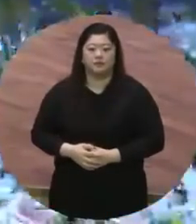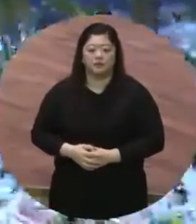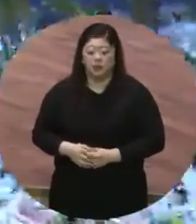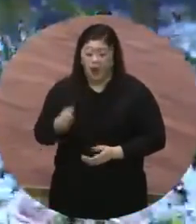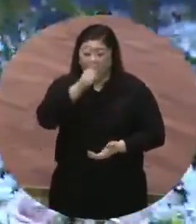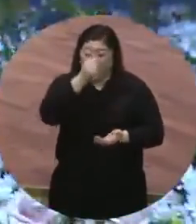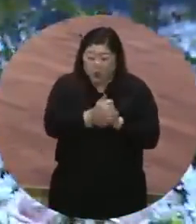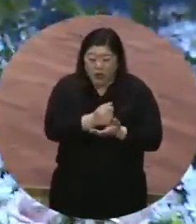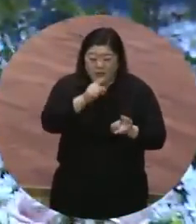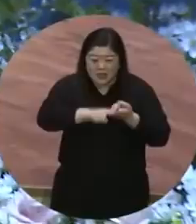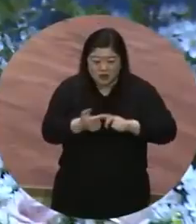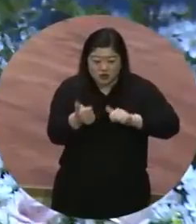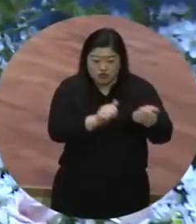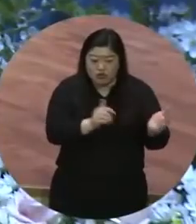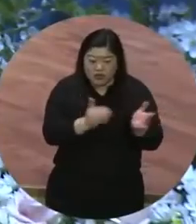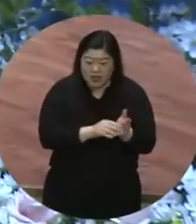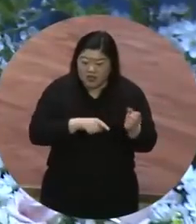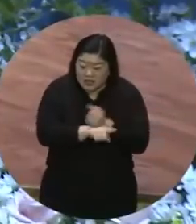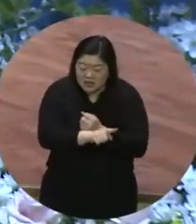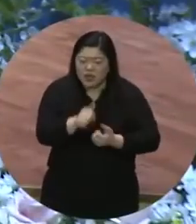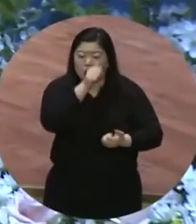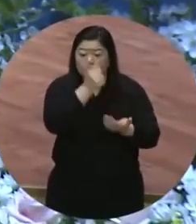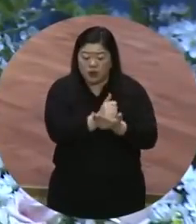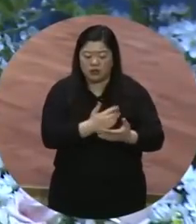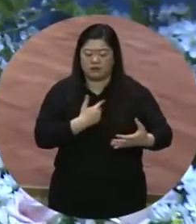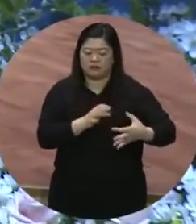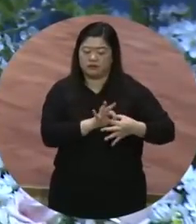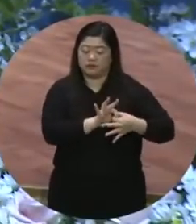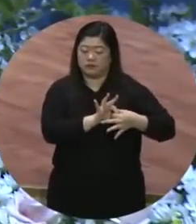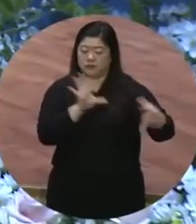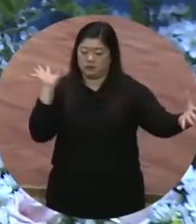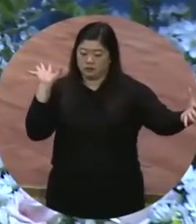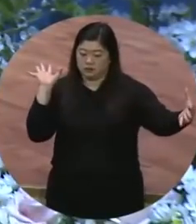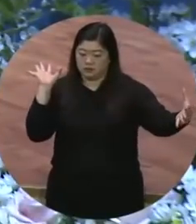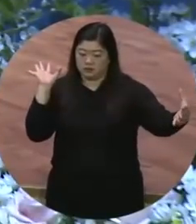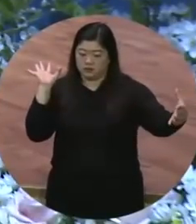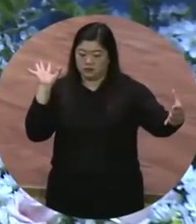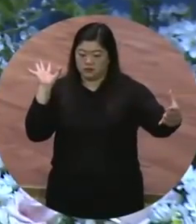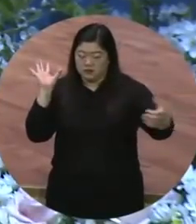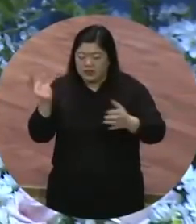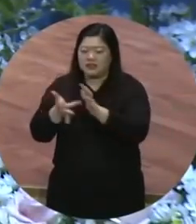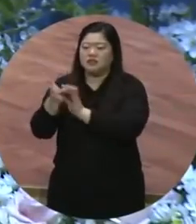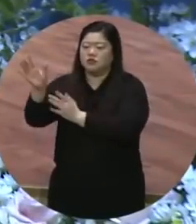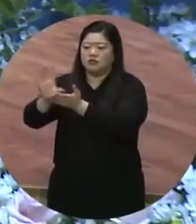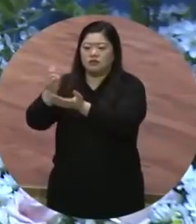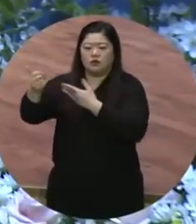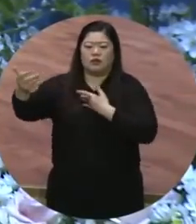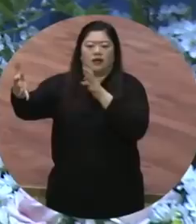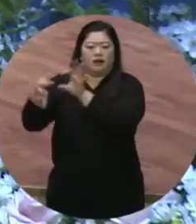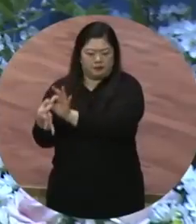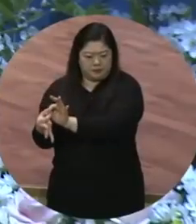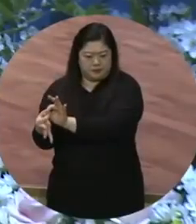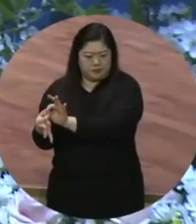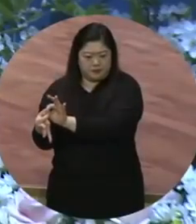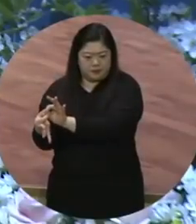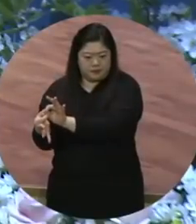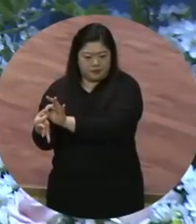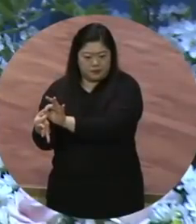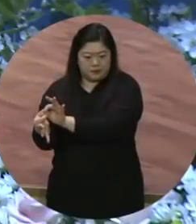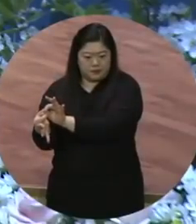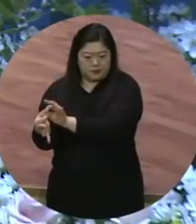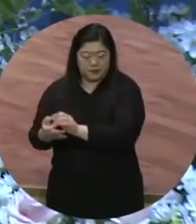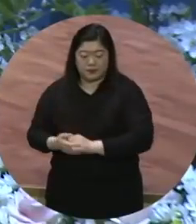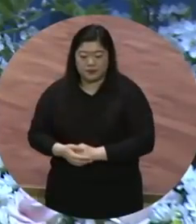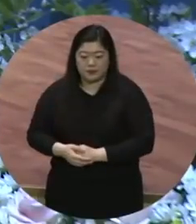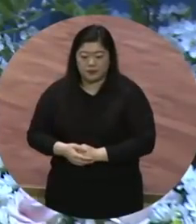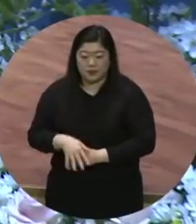죽었다. 상관없다. 예수 그리스도에 대해서만 살아있다. 부활 생명은